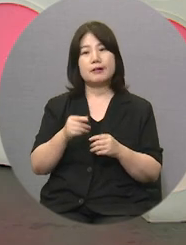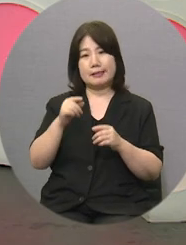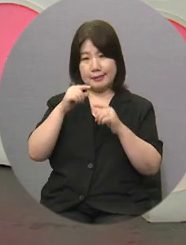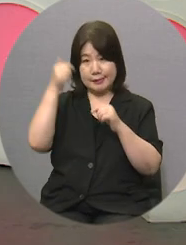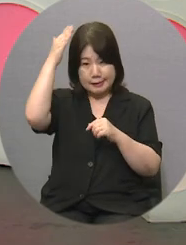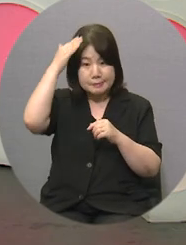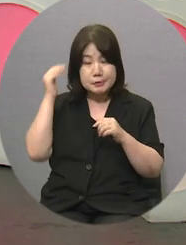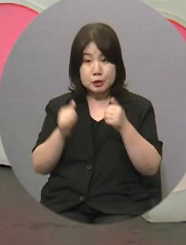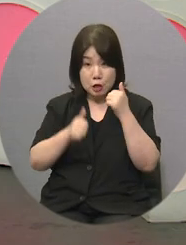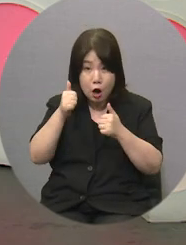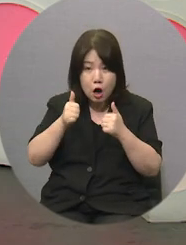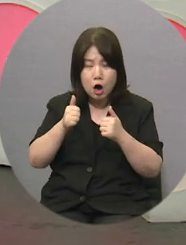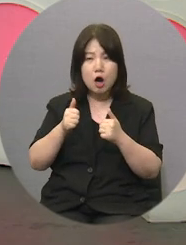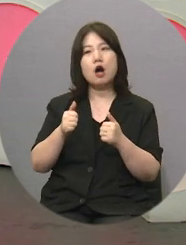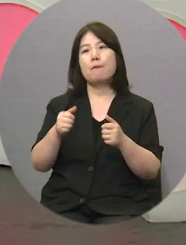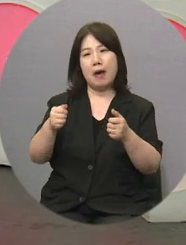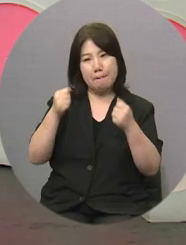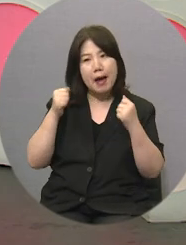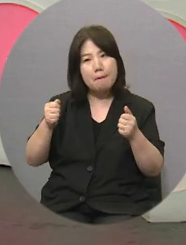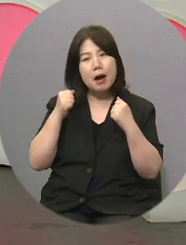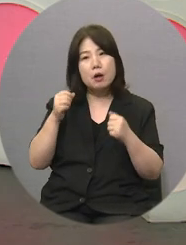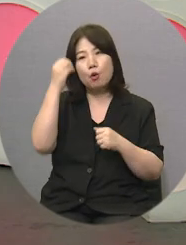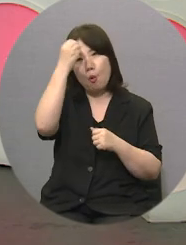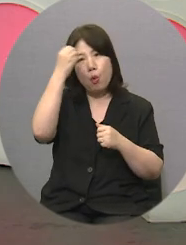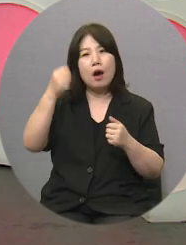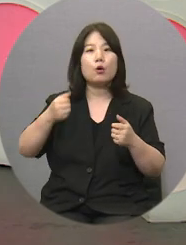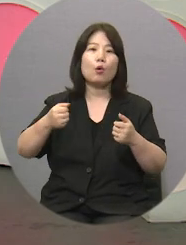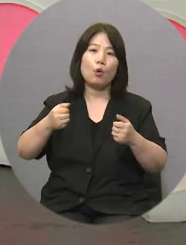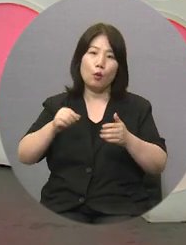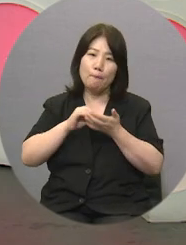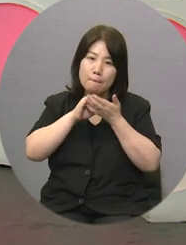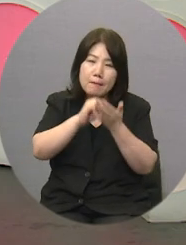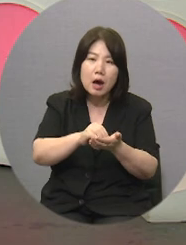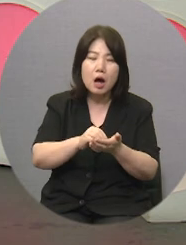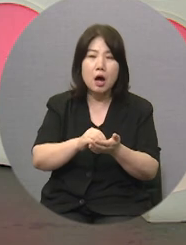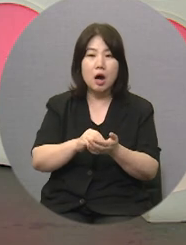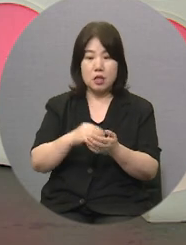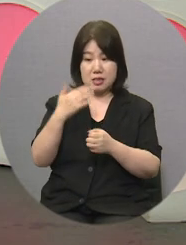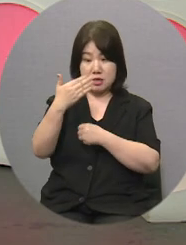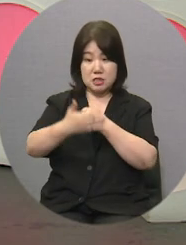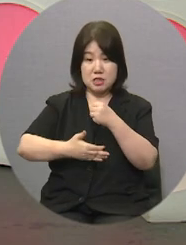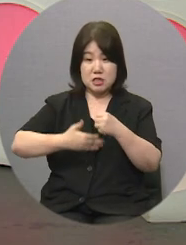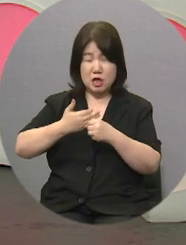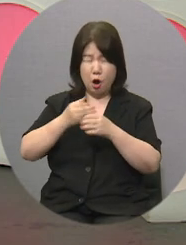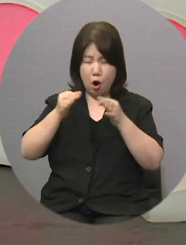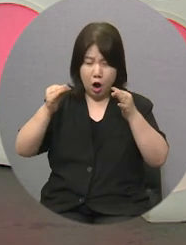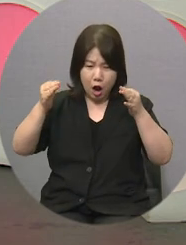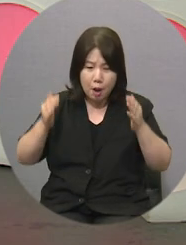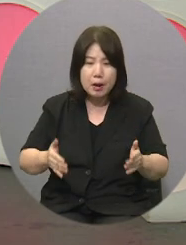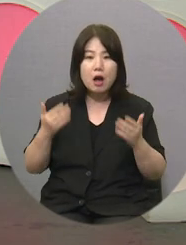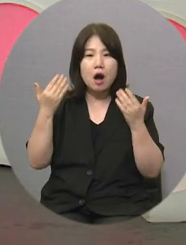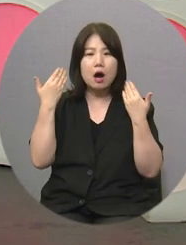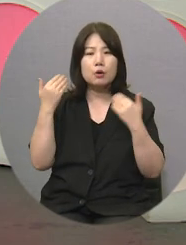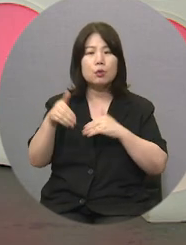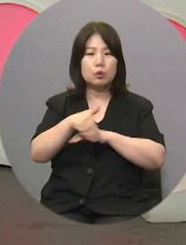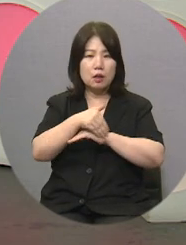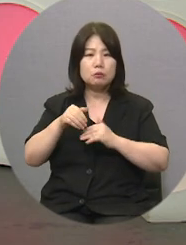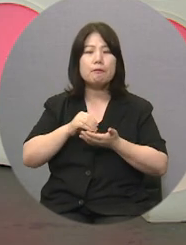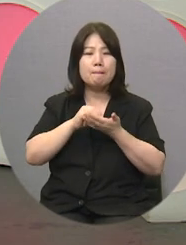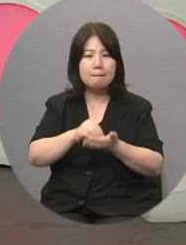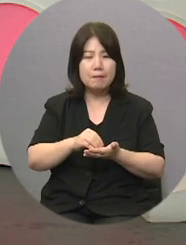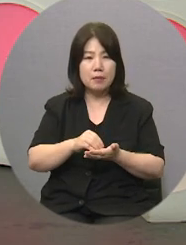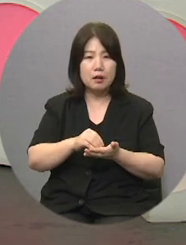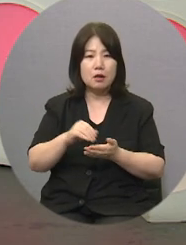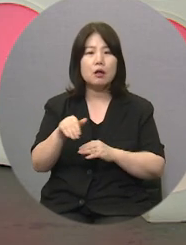검정고시를 치르고 고등학교에 입학했습니다. 자그마치 9년 만에 학교를 다니게 된